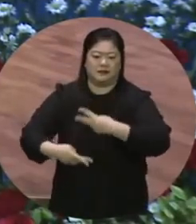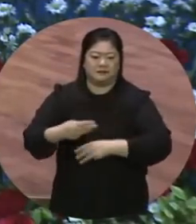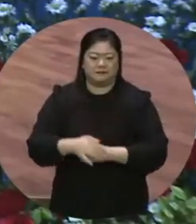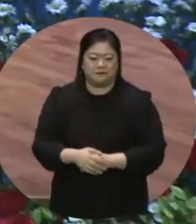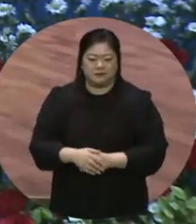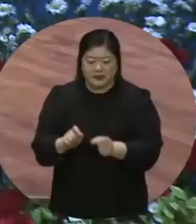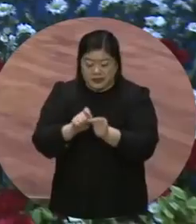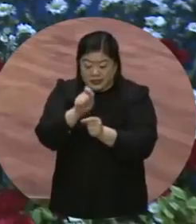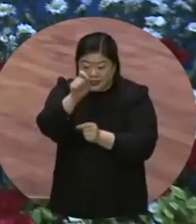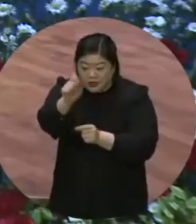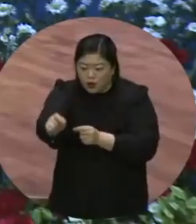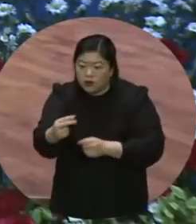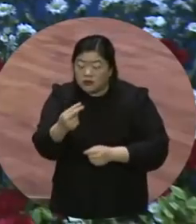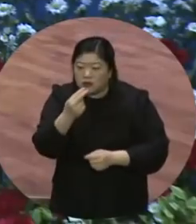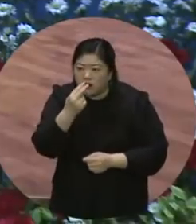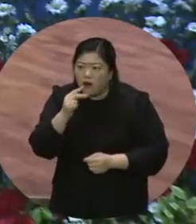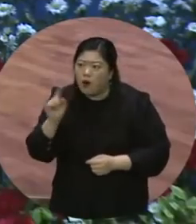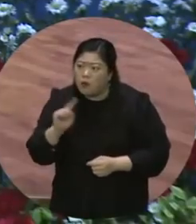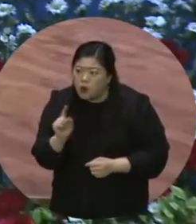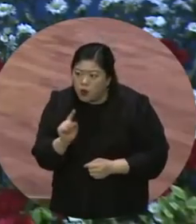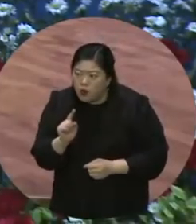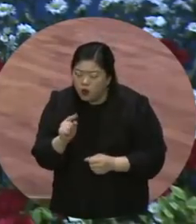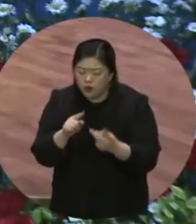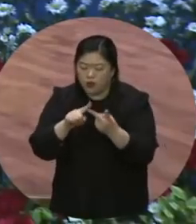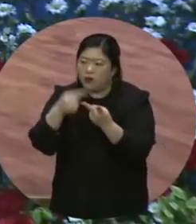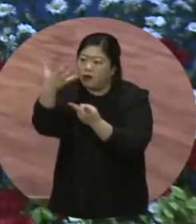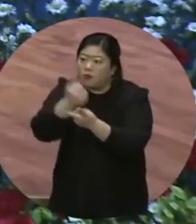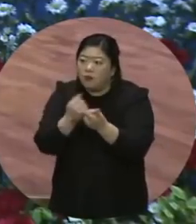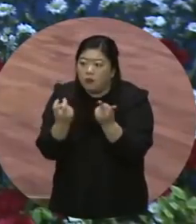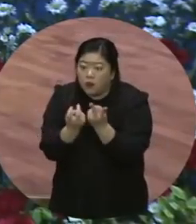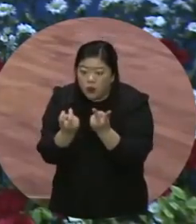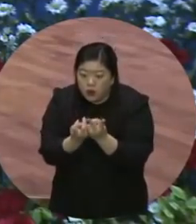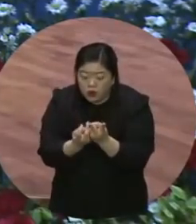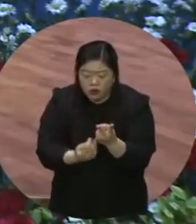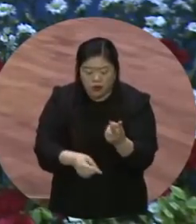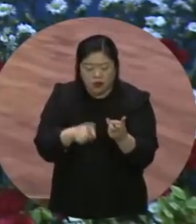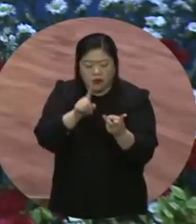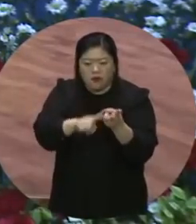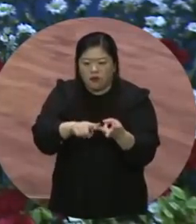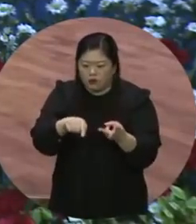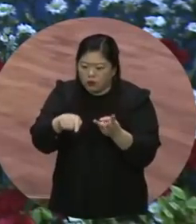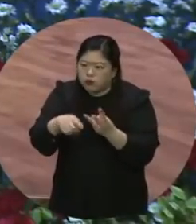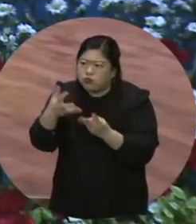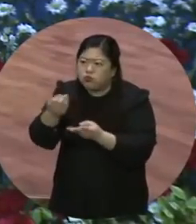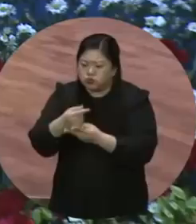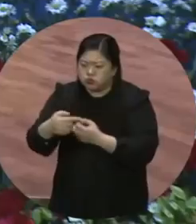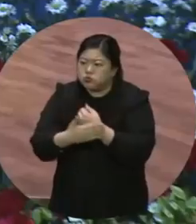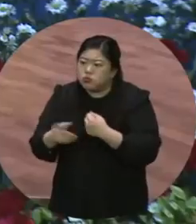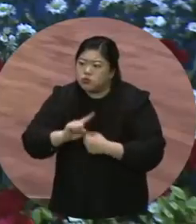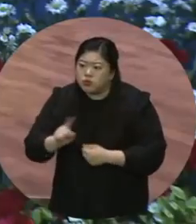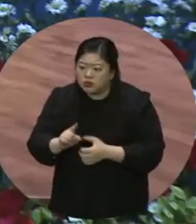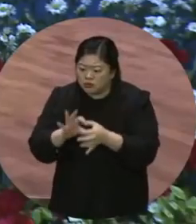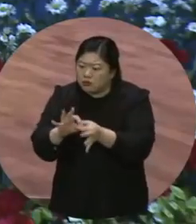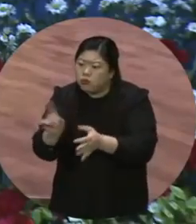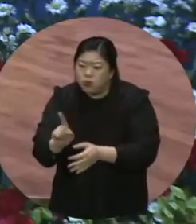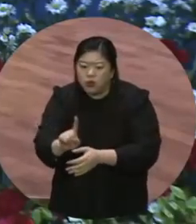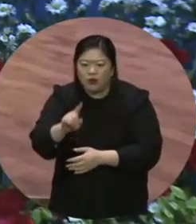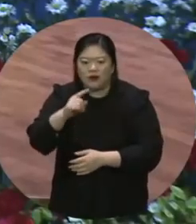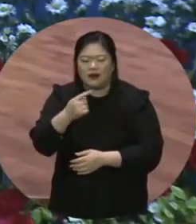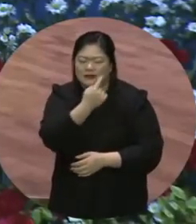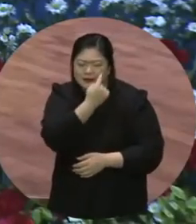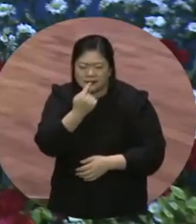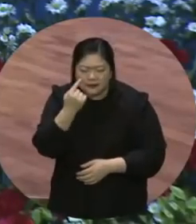영원한 생명을 어떻게 얻고 그것이 왜 절대 은혜인지 답을 얻는 시간 되기를